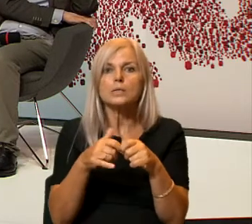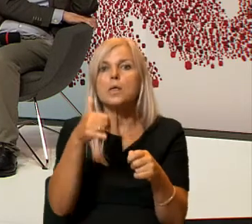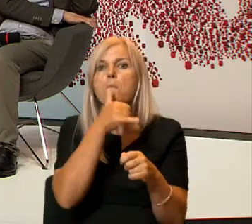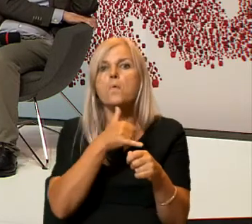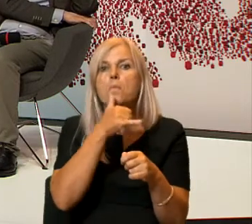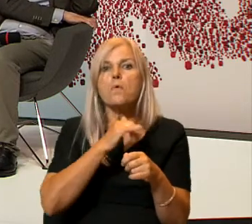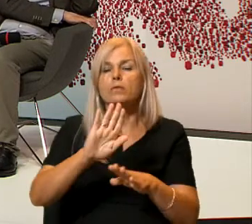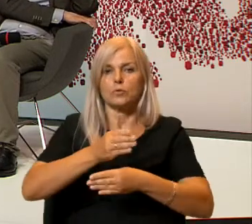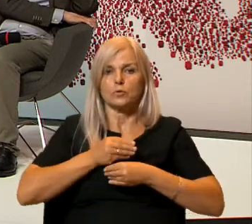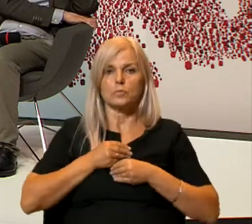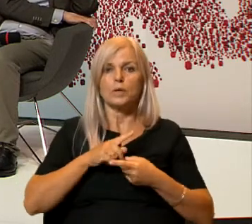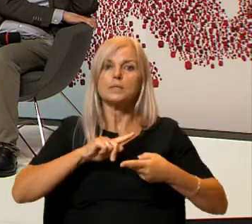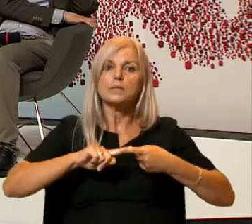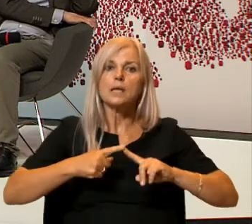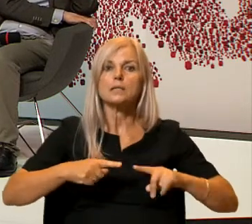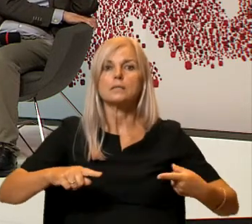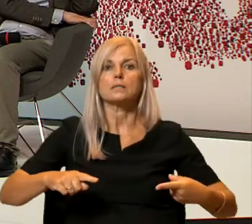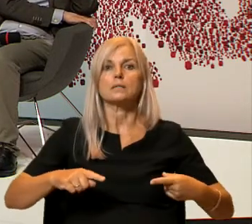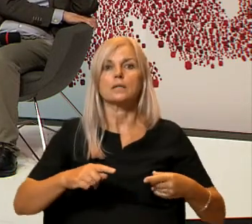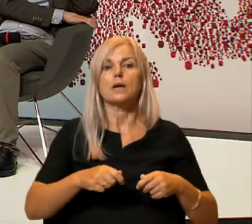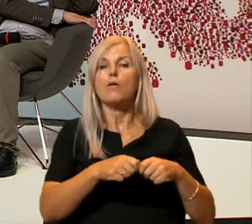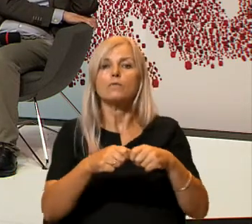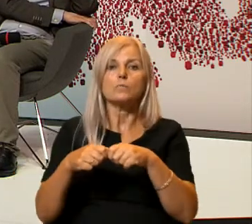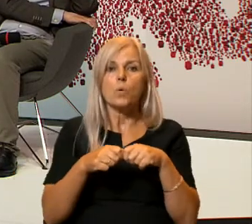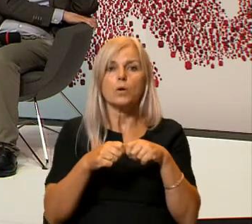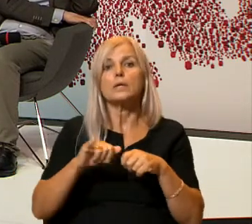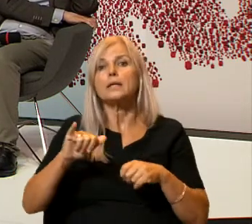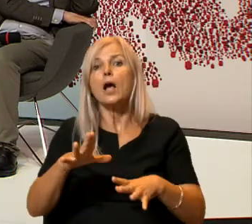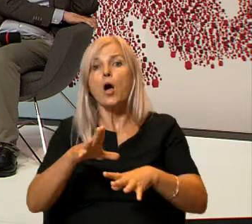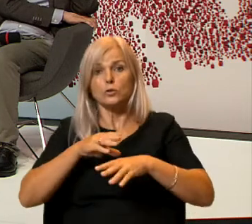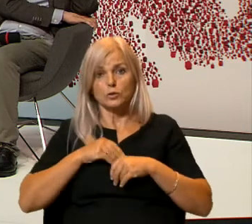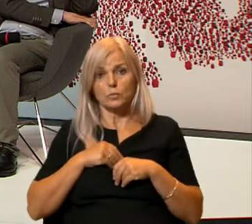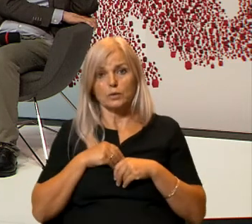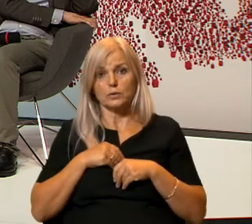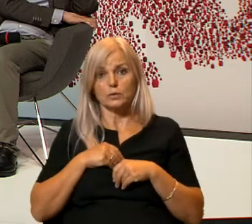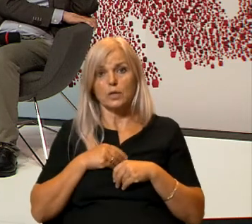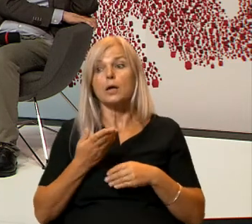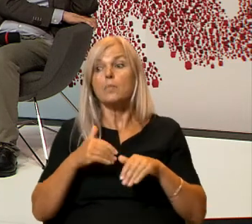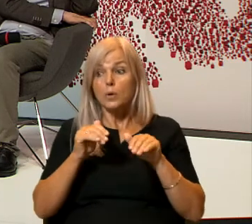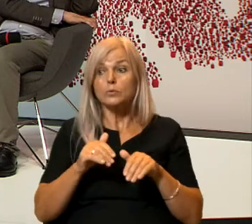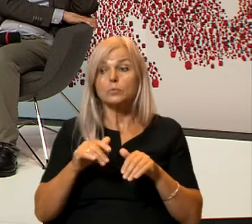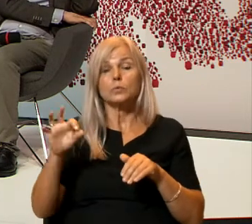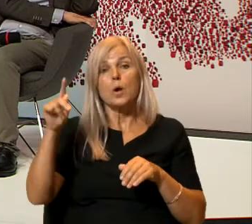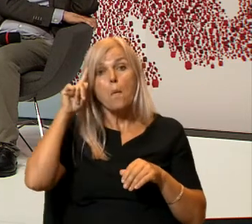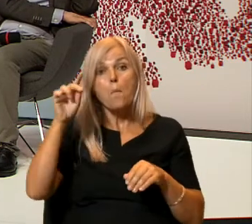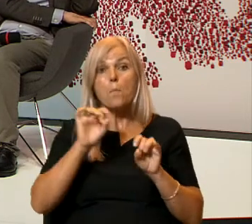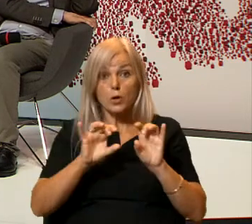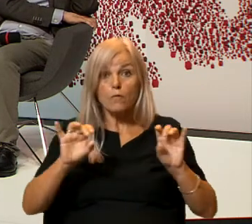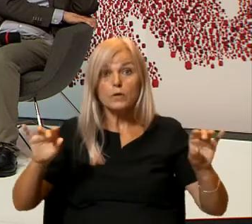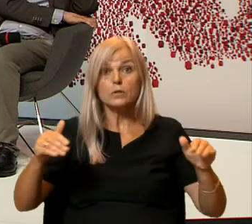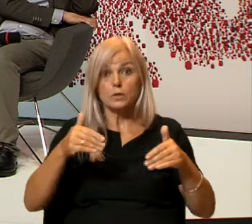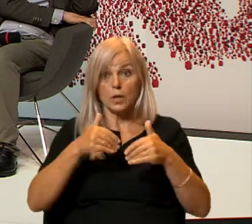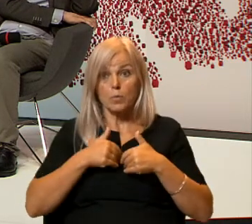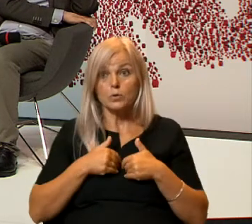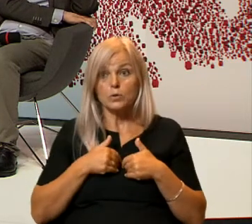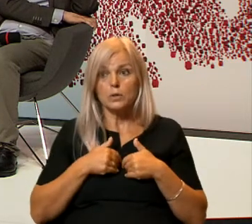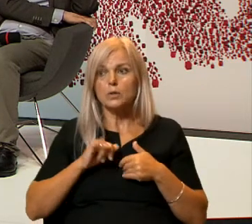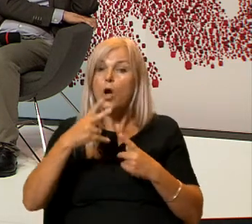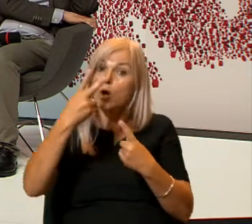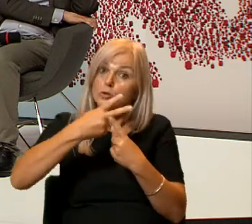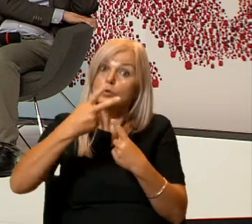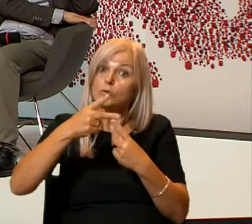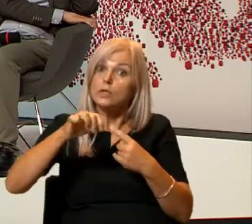sens wspólnoty. No i właśnie, jak to osiągnąć? Czy może ma pan profesor jakiś pomysł? W sytuacji, kiedy media stają się coraz